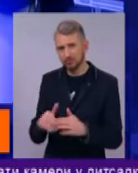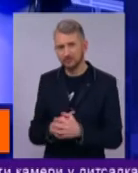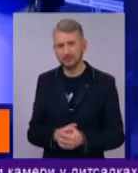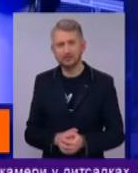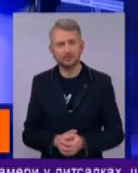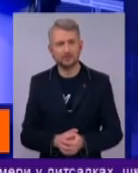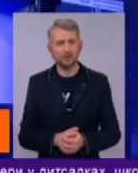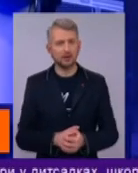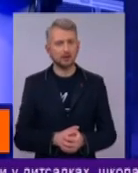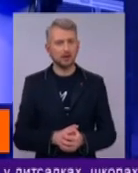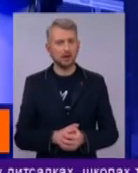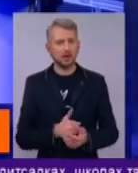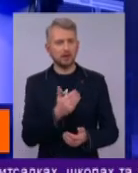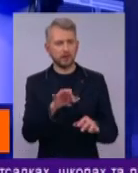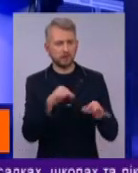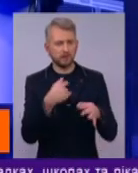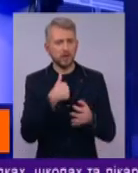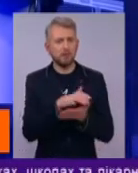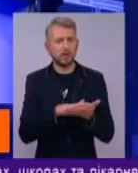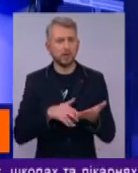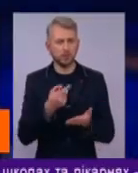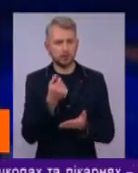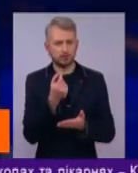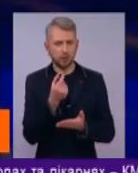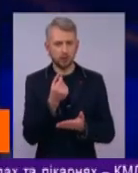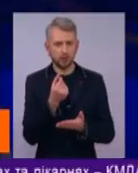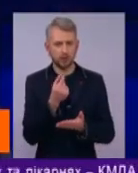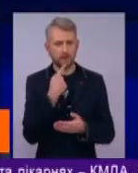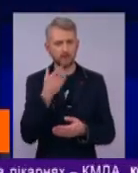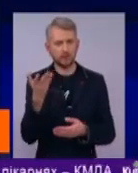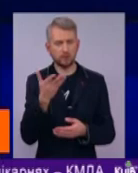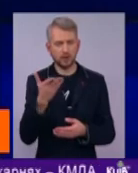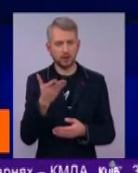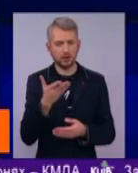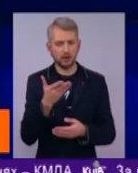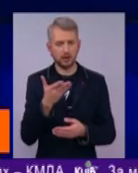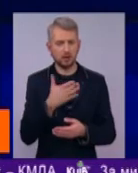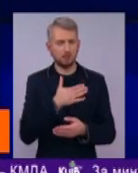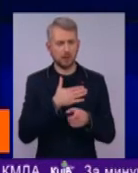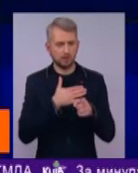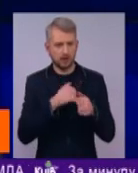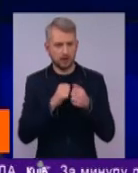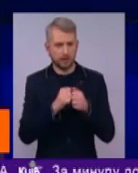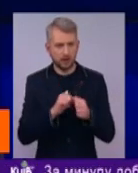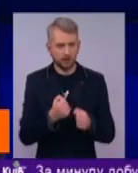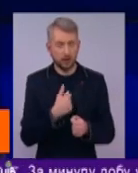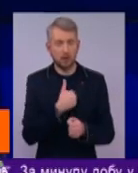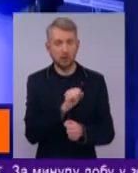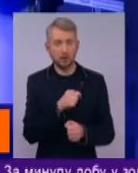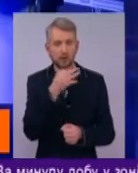ласка. З вашого дозволу, я продовжу немножко виступлення моєго товарища. Я вам могу сказать, что